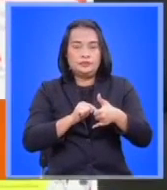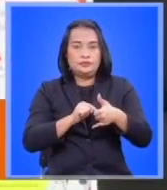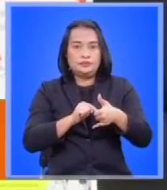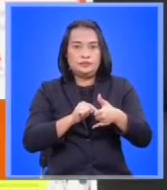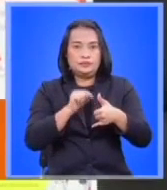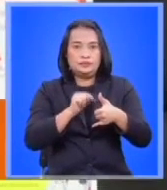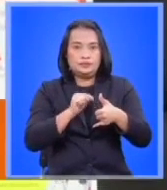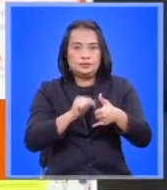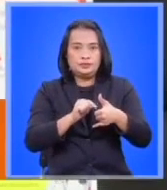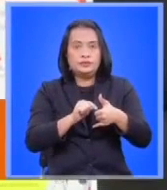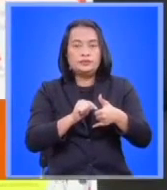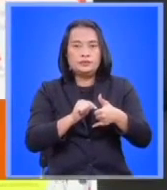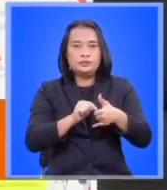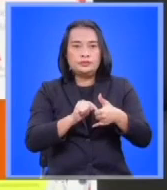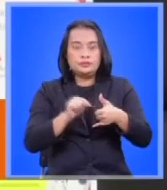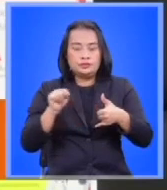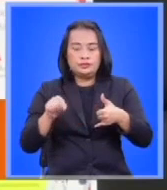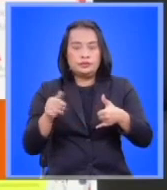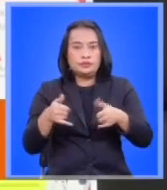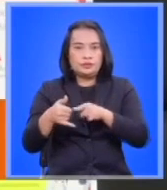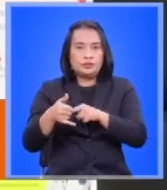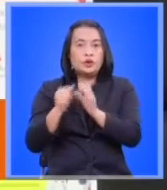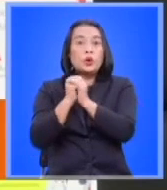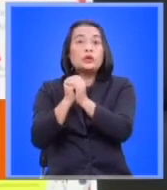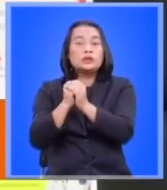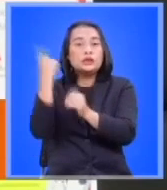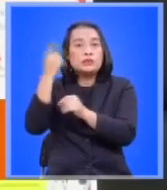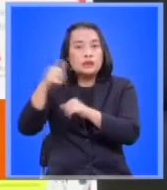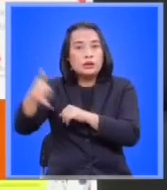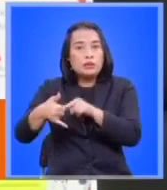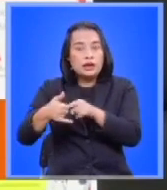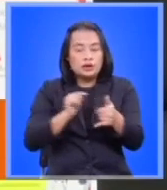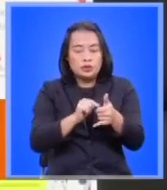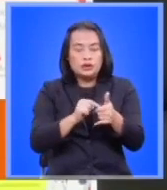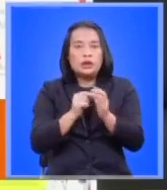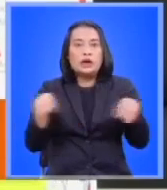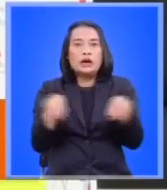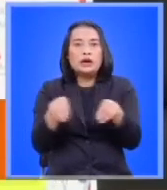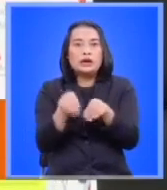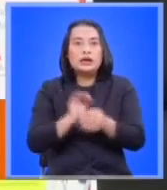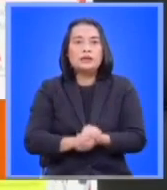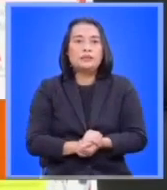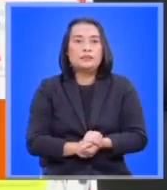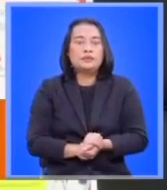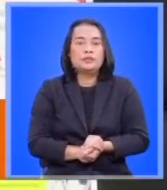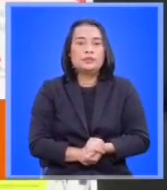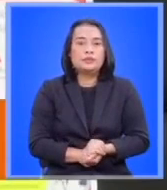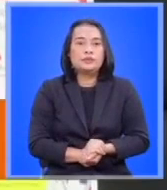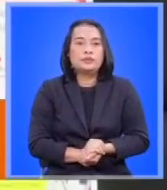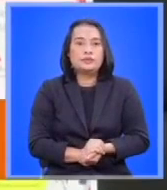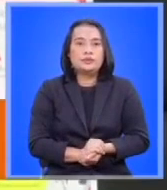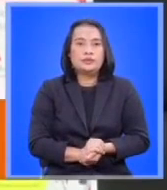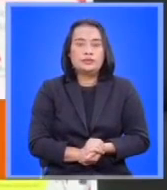นักท่องเที่ยวชาวจีนนะครับซึ่งได้มีการแถลงนะครับว่าเป็นรายที่ที่12ของ